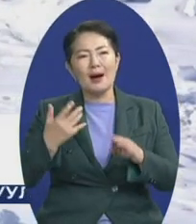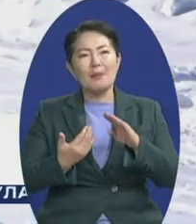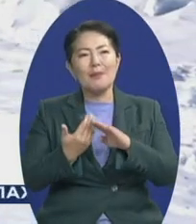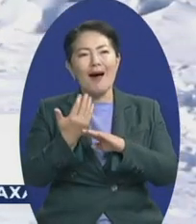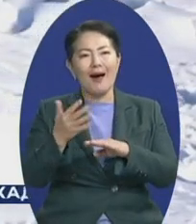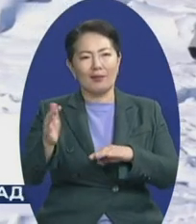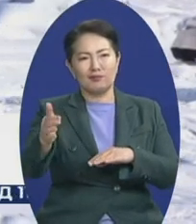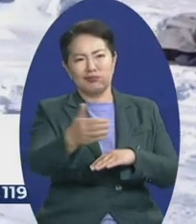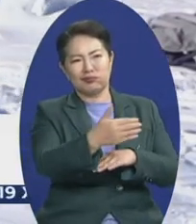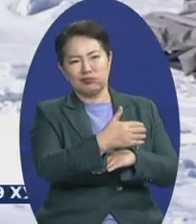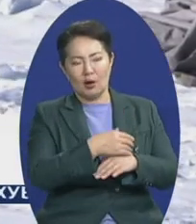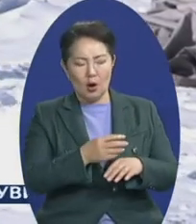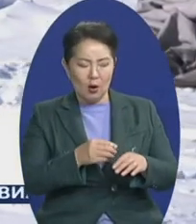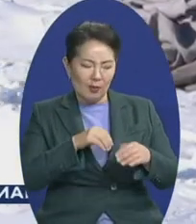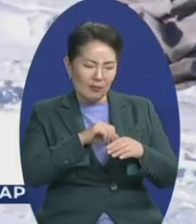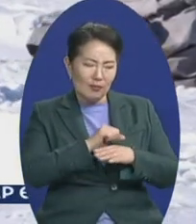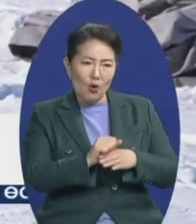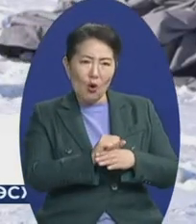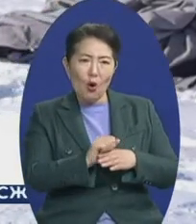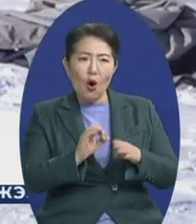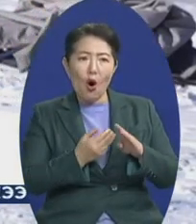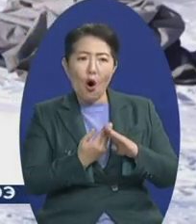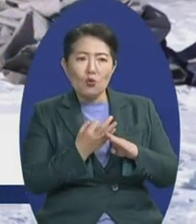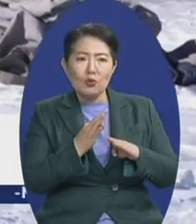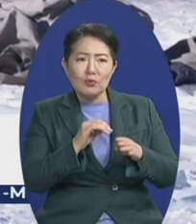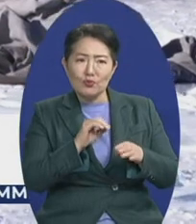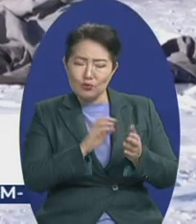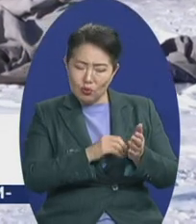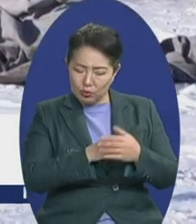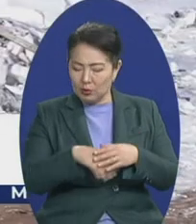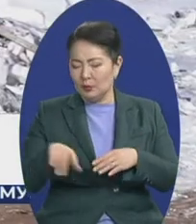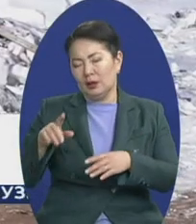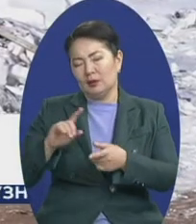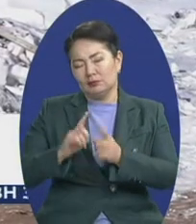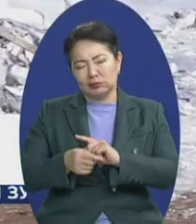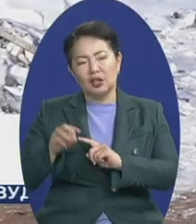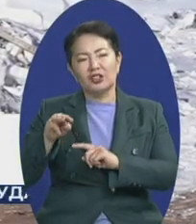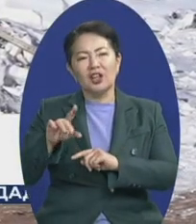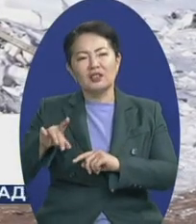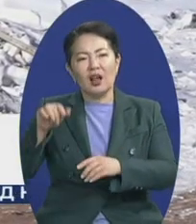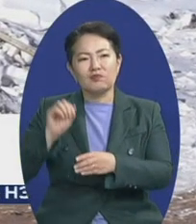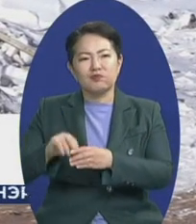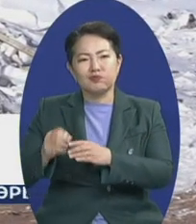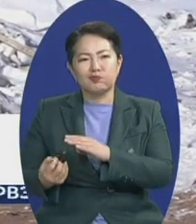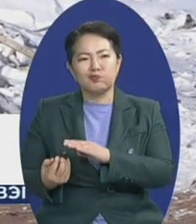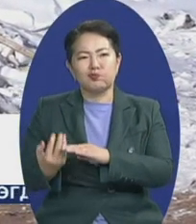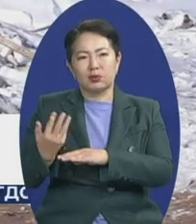ирэх тусам хязгаарлагдж байгаа учраас тэжээлийн урамлын тариалтыг нэмэгдүүлэхэд орон